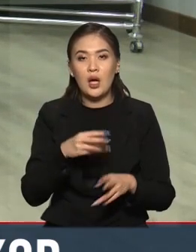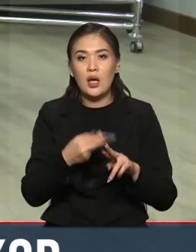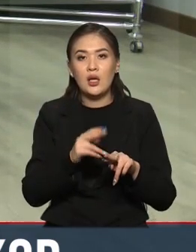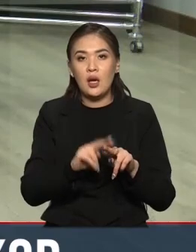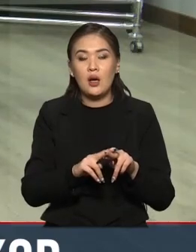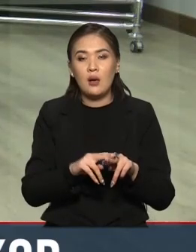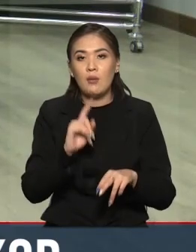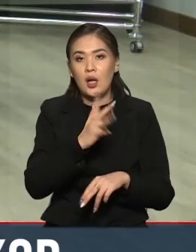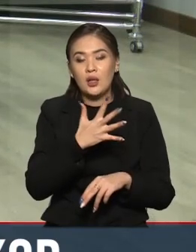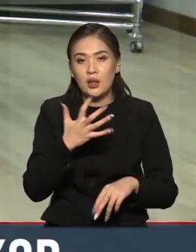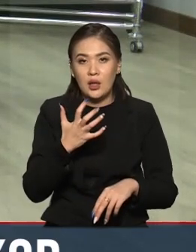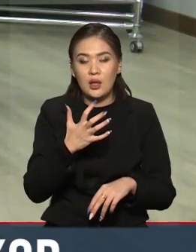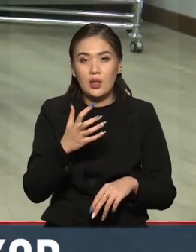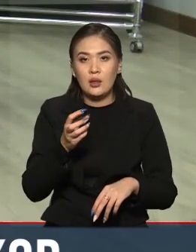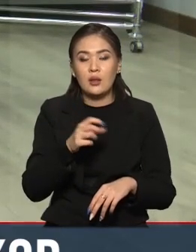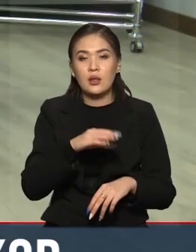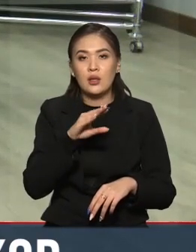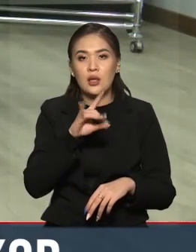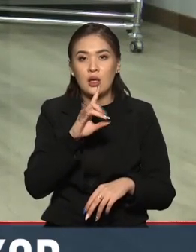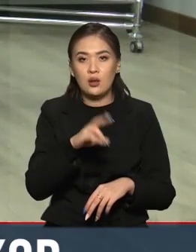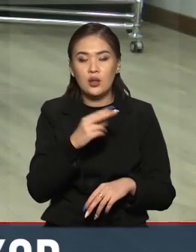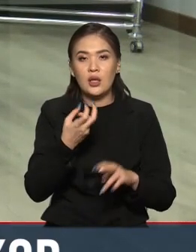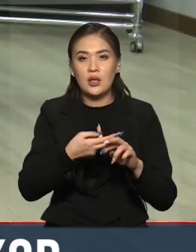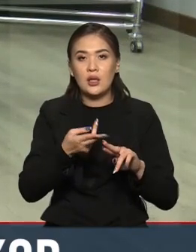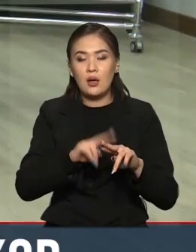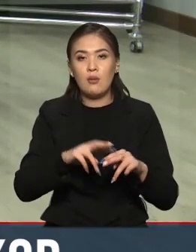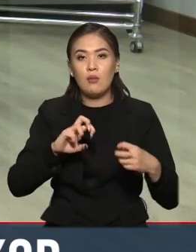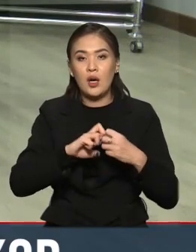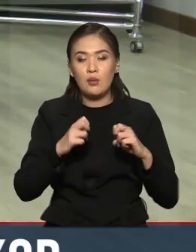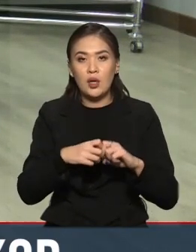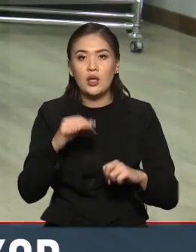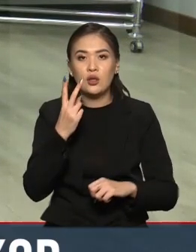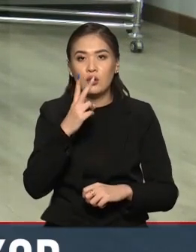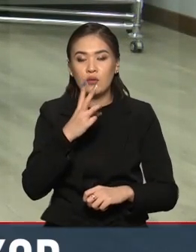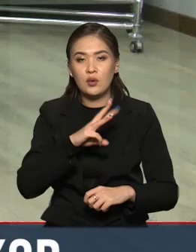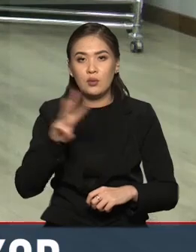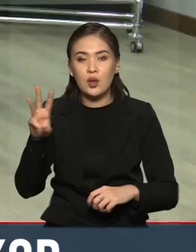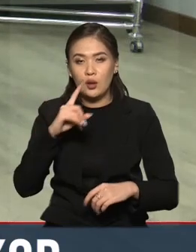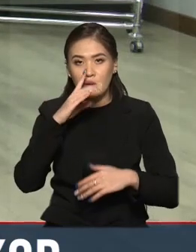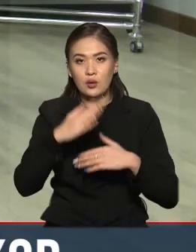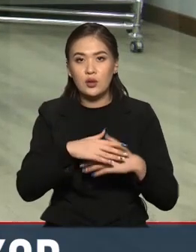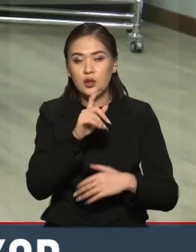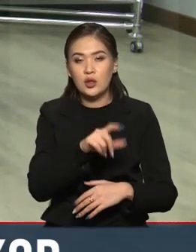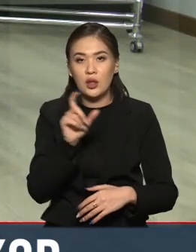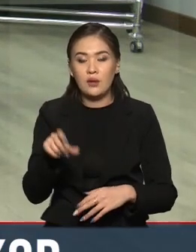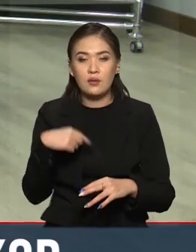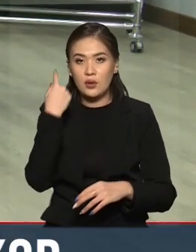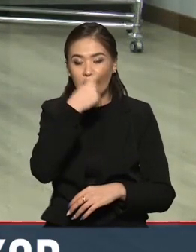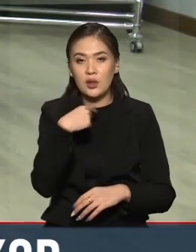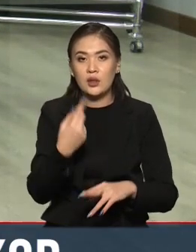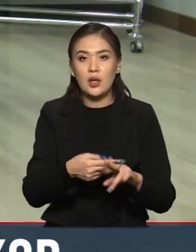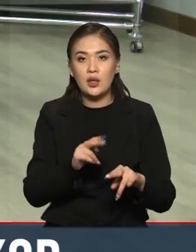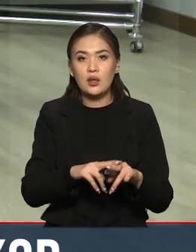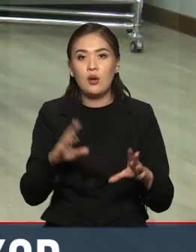1,5 триллиона на сегодня, они проблемные. И порядка около 2 миллионов человек, физических лиц,